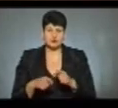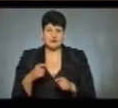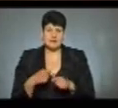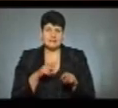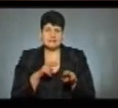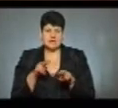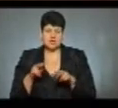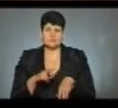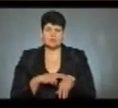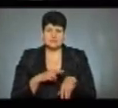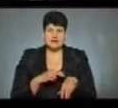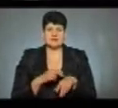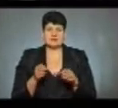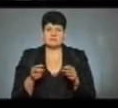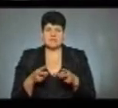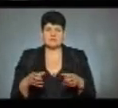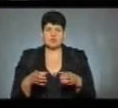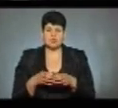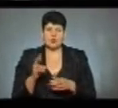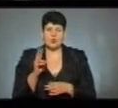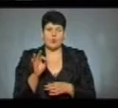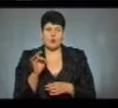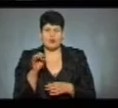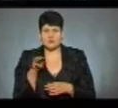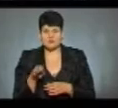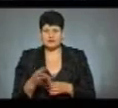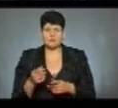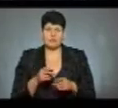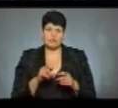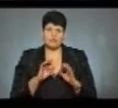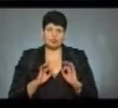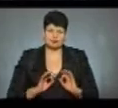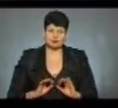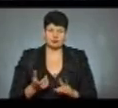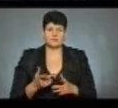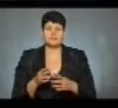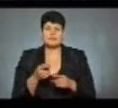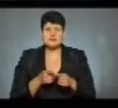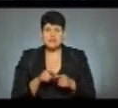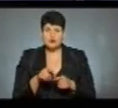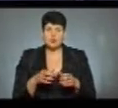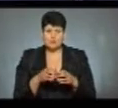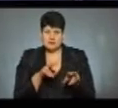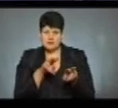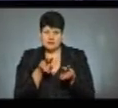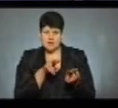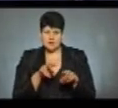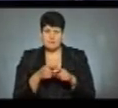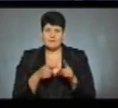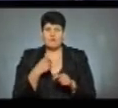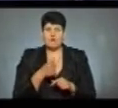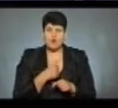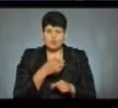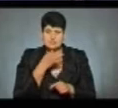патрульні поліцейські, спецпідрозділ КОРД, працівники прокуратури та Служби безпеки України. За цією групою поліцейські стежили понад півроку,